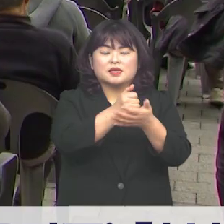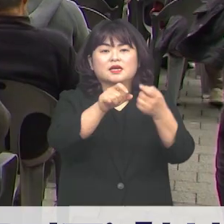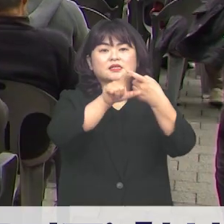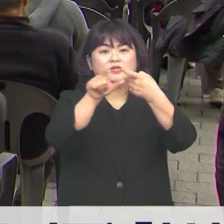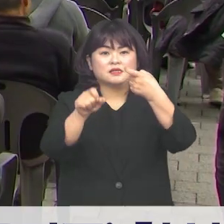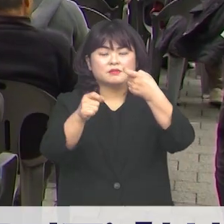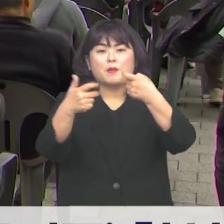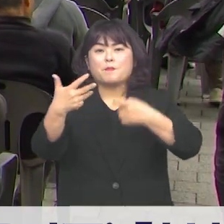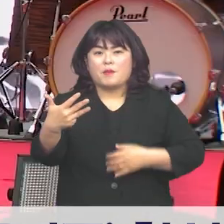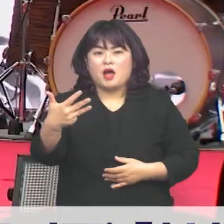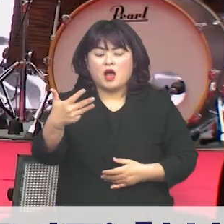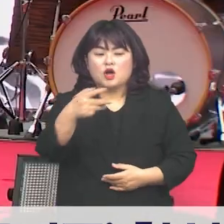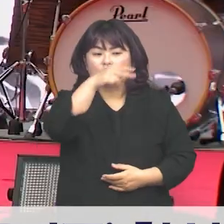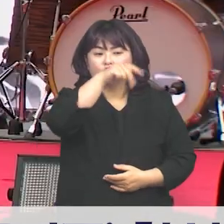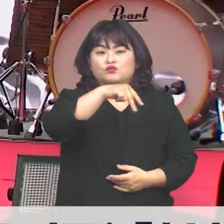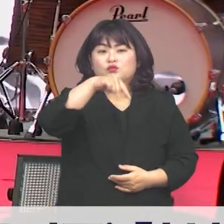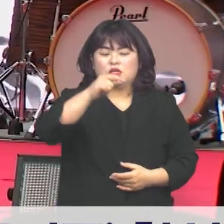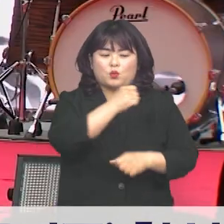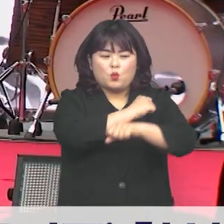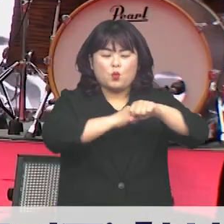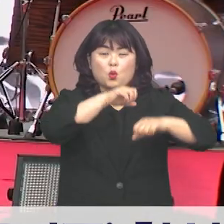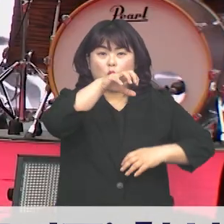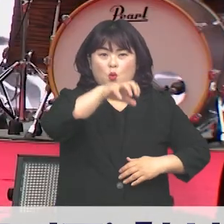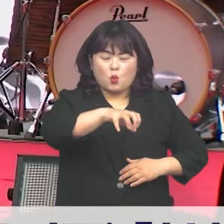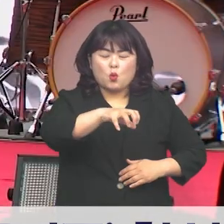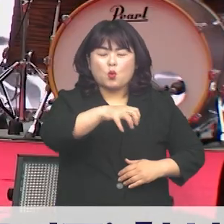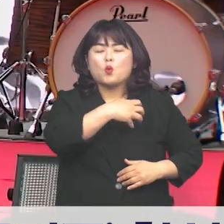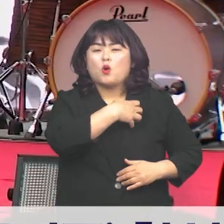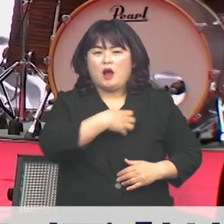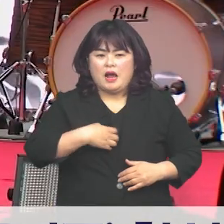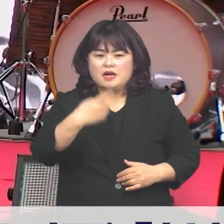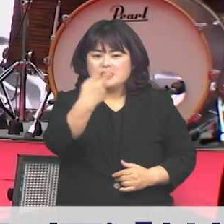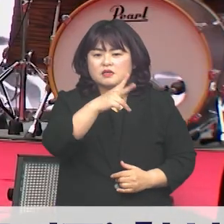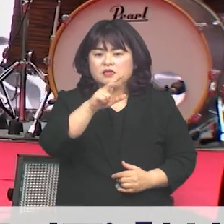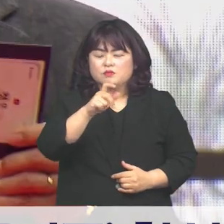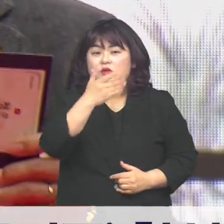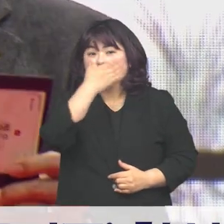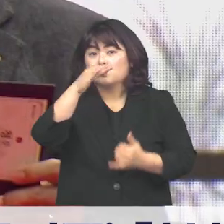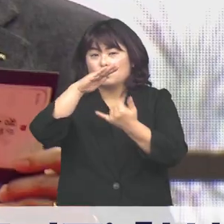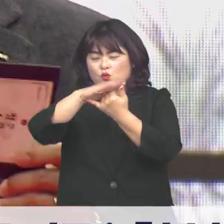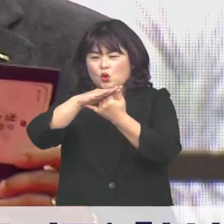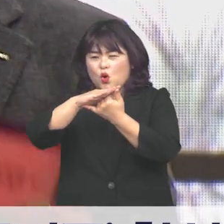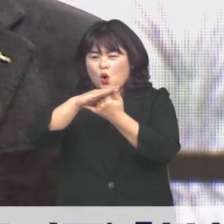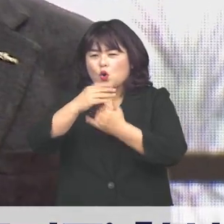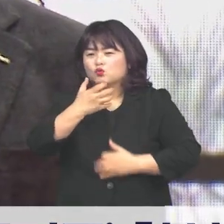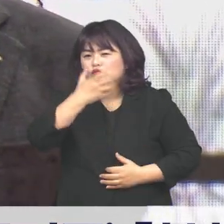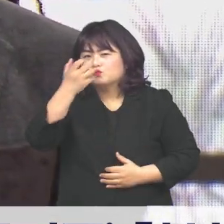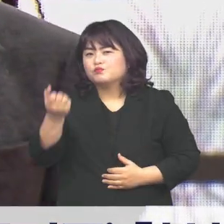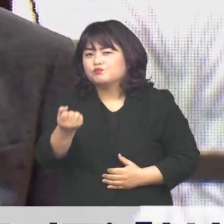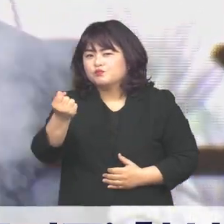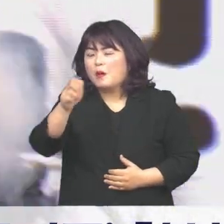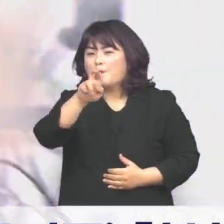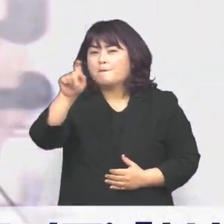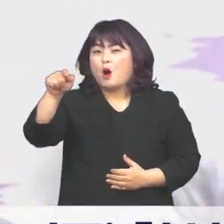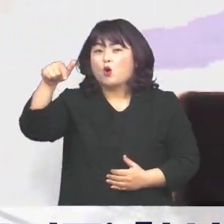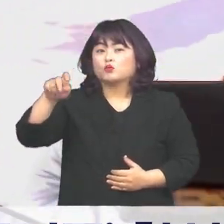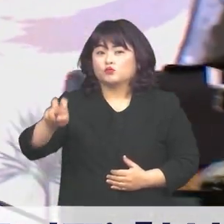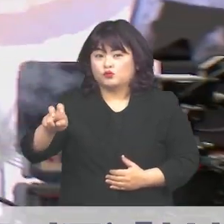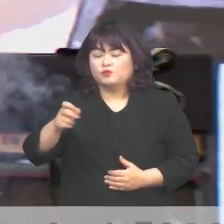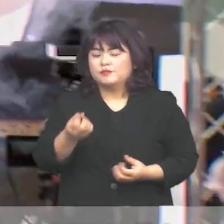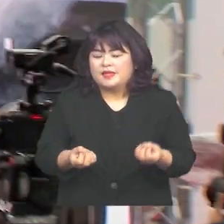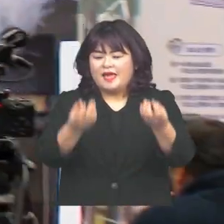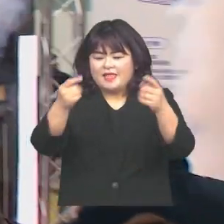이상일 용인특례시장이 지난 8일 수지구청 광장에서 열린 2025 수지 청소년 축제 꿈먹음에